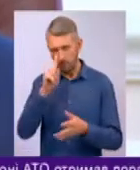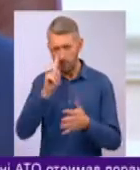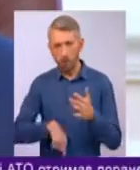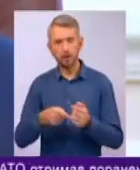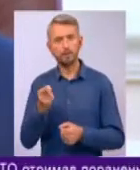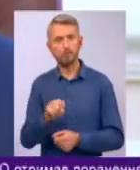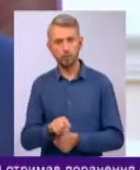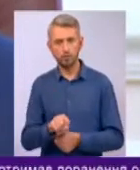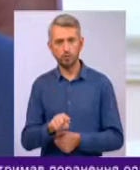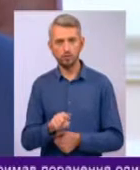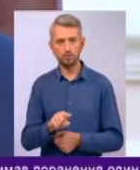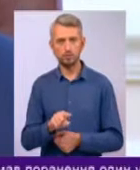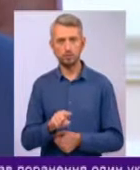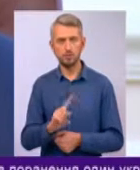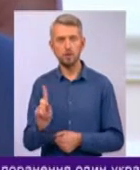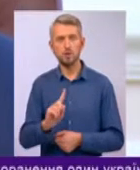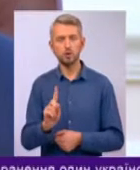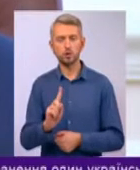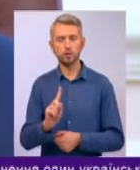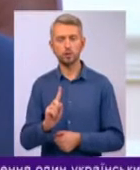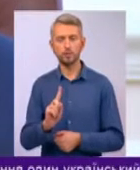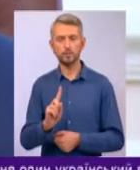тому, що